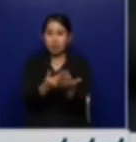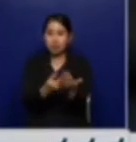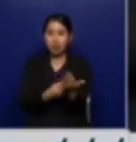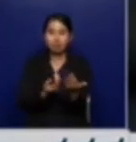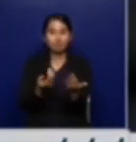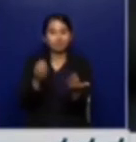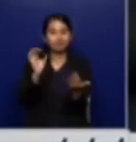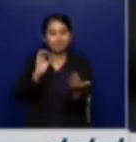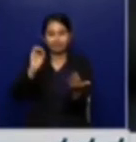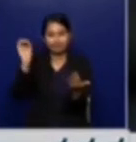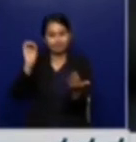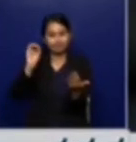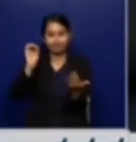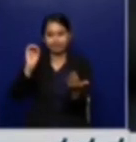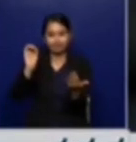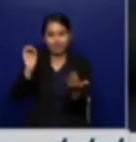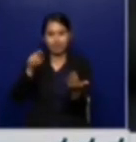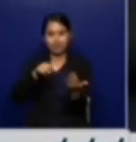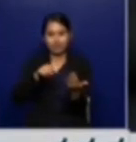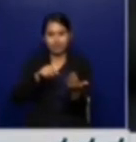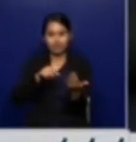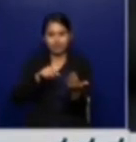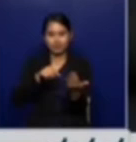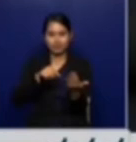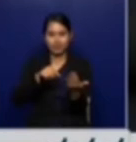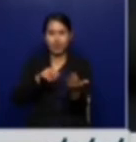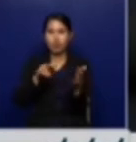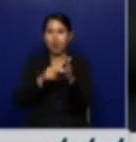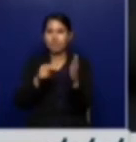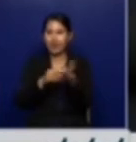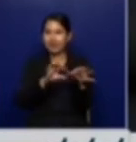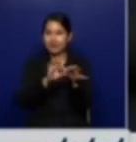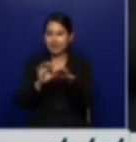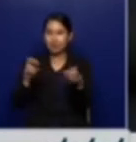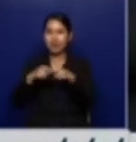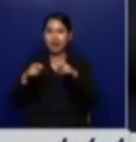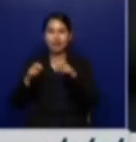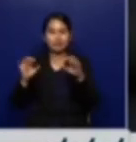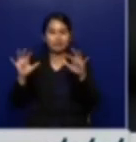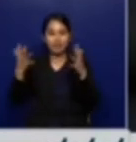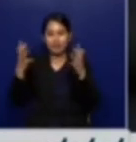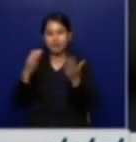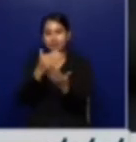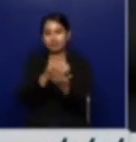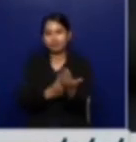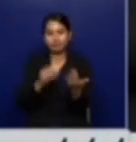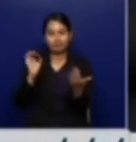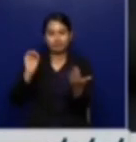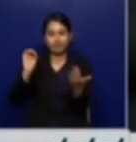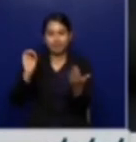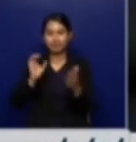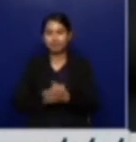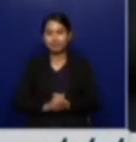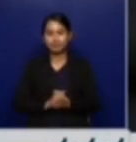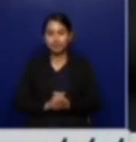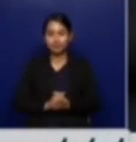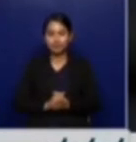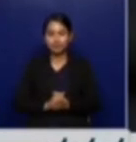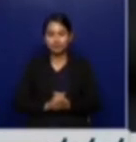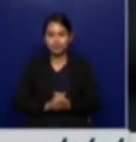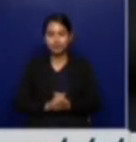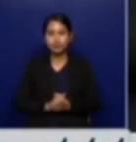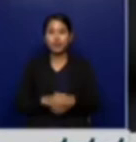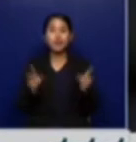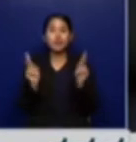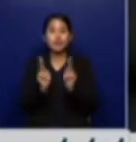แสดงคำตอบว่าไปตอบสนองต่อปัญหาที่เกิดขึ้นไม่มีครับกรรมาธิ